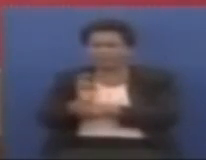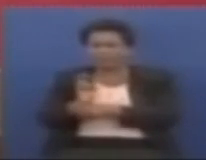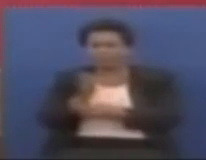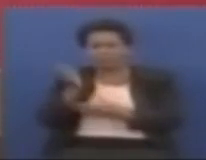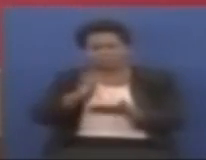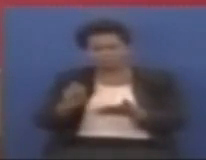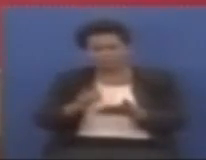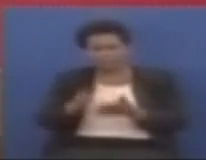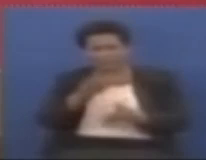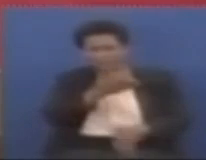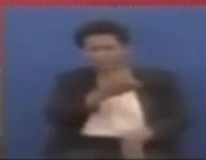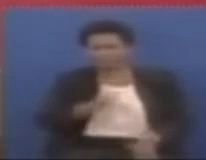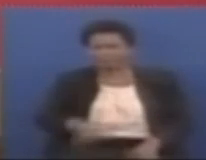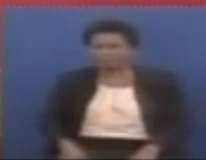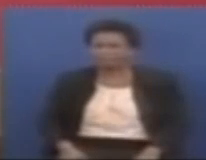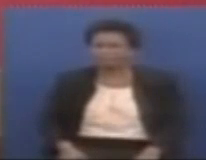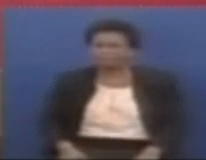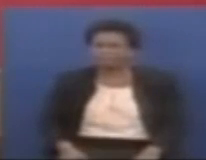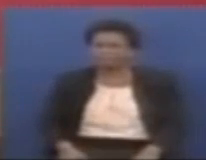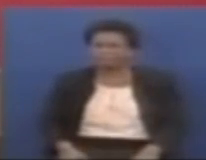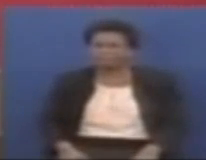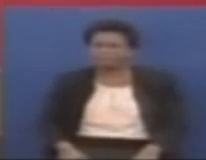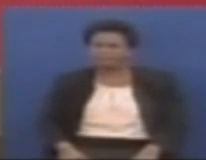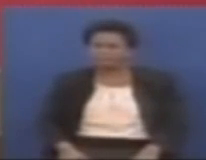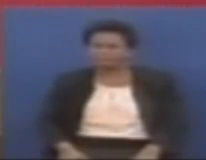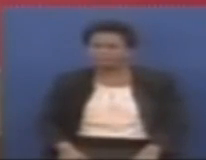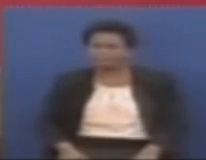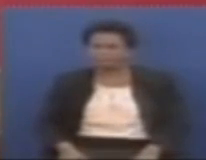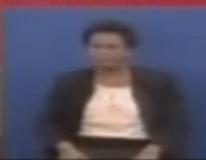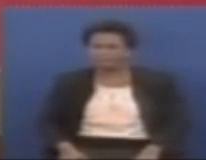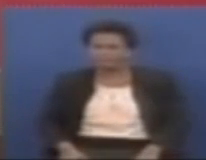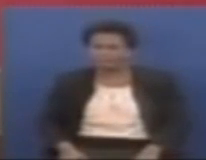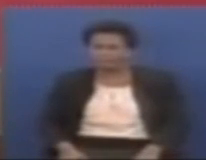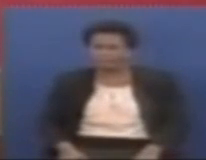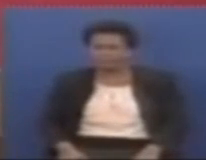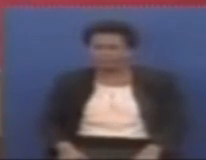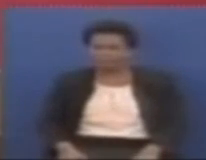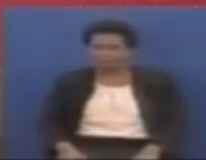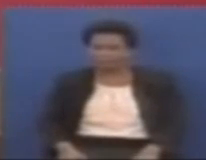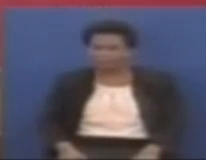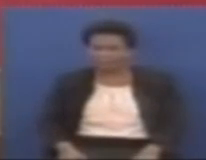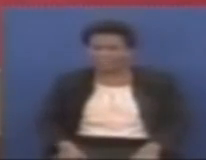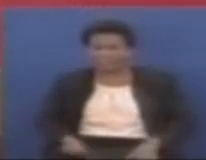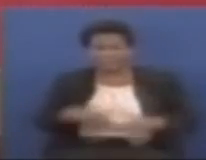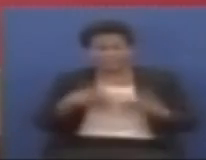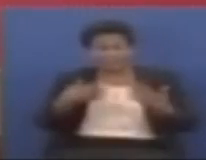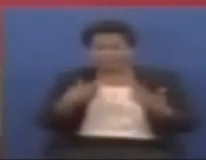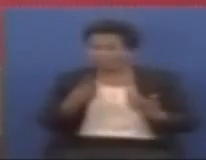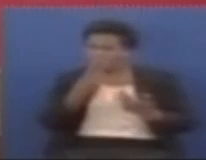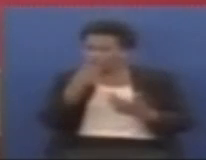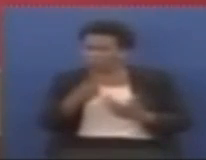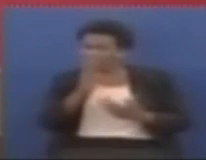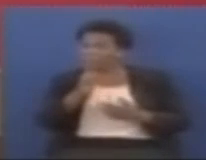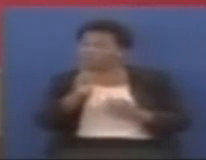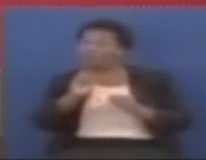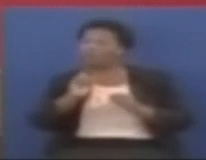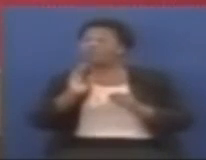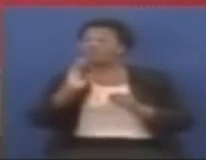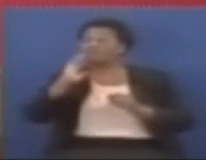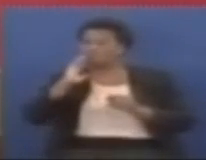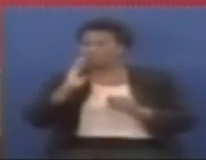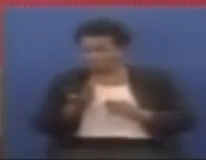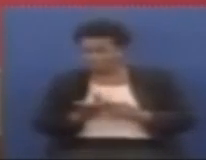kufanya wanasheria wote katika utumishi wa umma kuwa chini ya mwanasheria mkuu wa